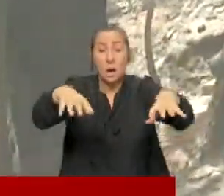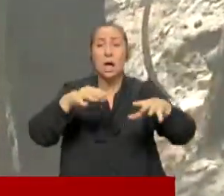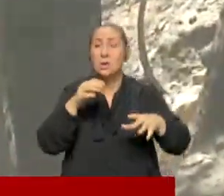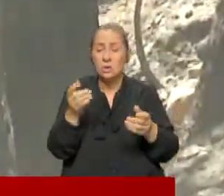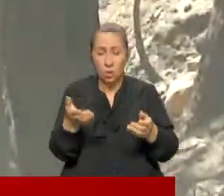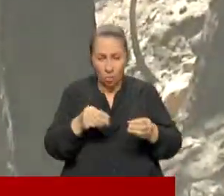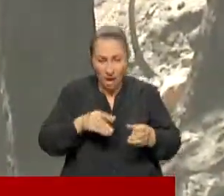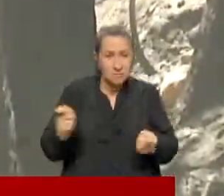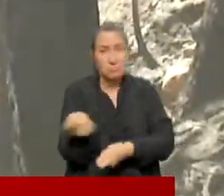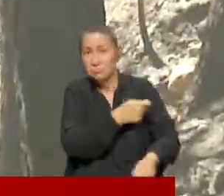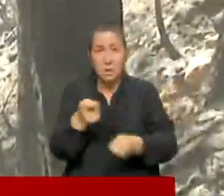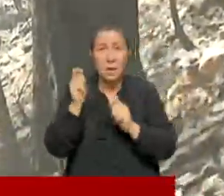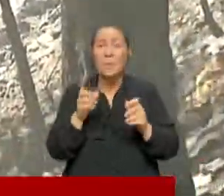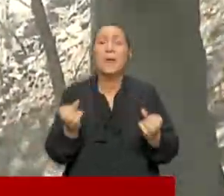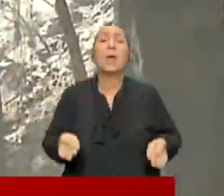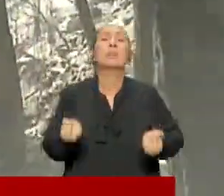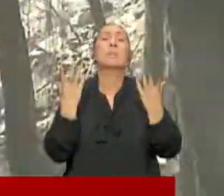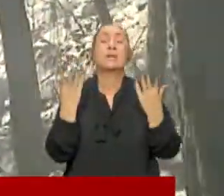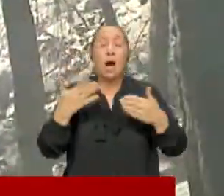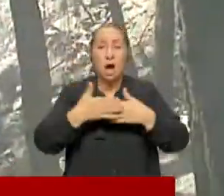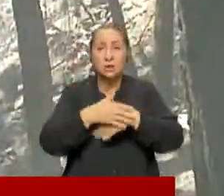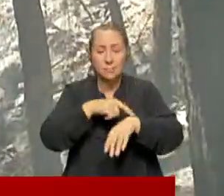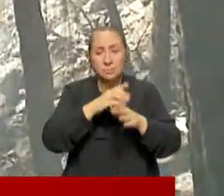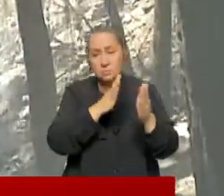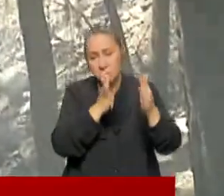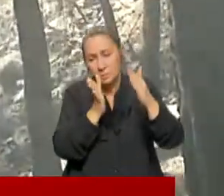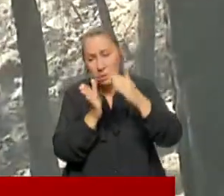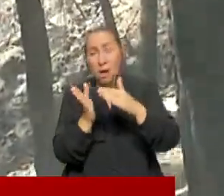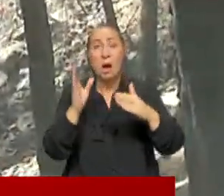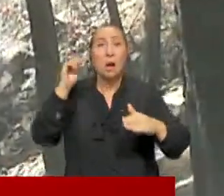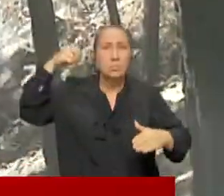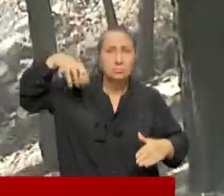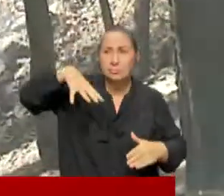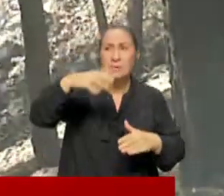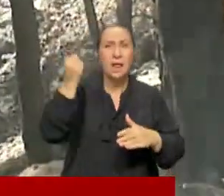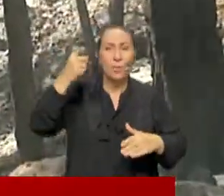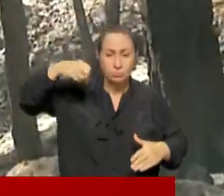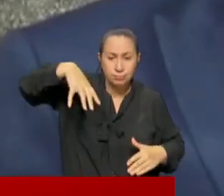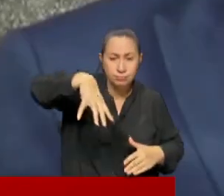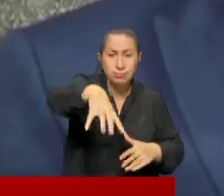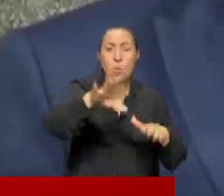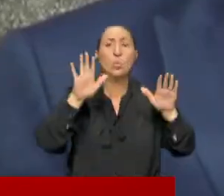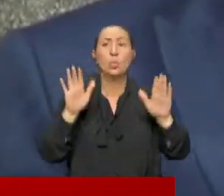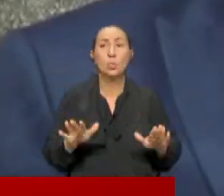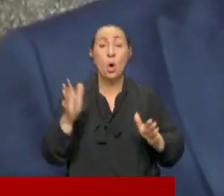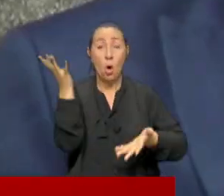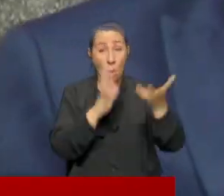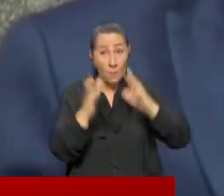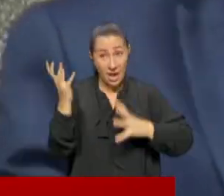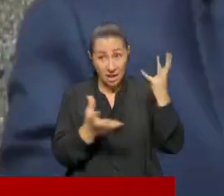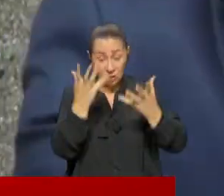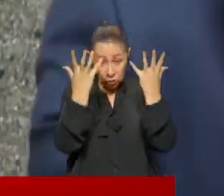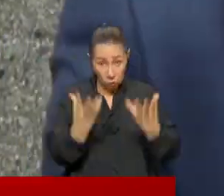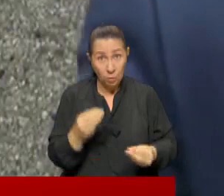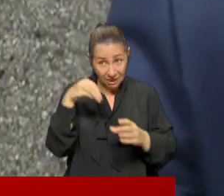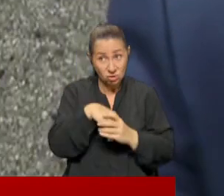müdahale edildi alevlere ama ne yazık ki yeterli olmadı. Akşam saatlerinde ise havadan müdahale tamamen durdu. Orman yangınlarını